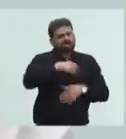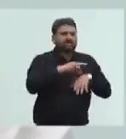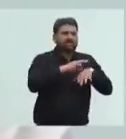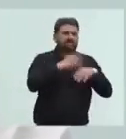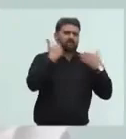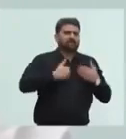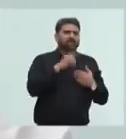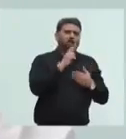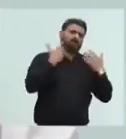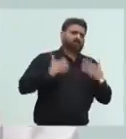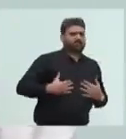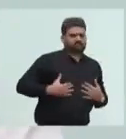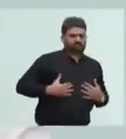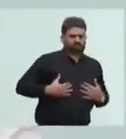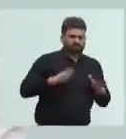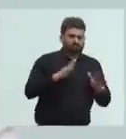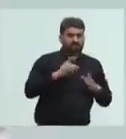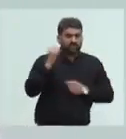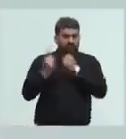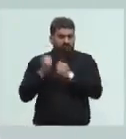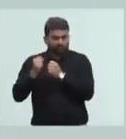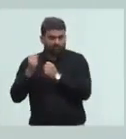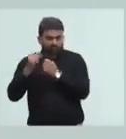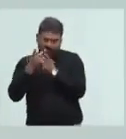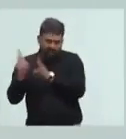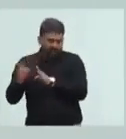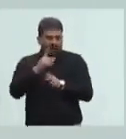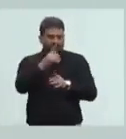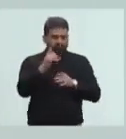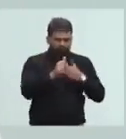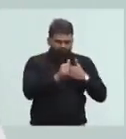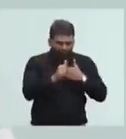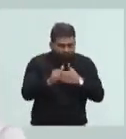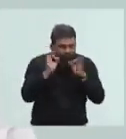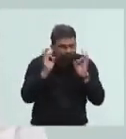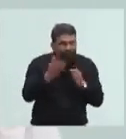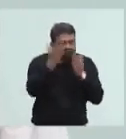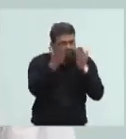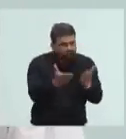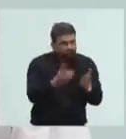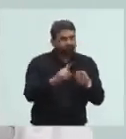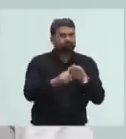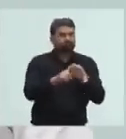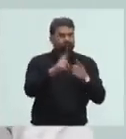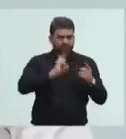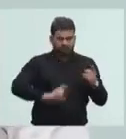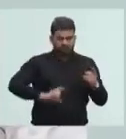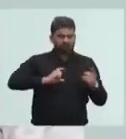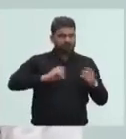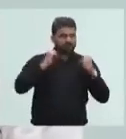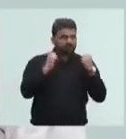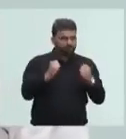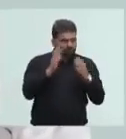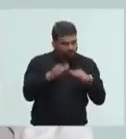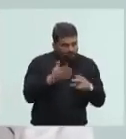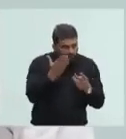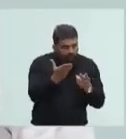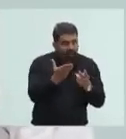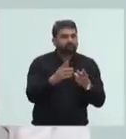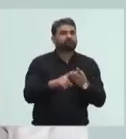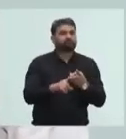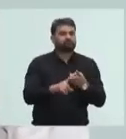पर, मैं समझता हूं आप में लीडरशिप क्वालिटी है, आप में कॉन्फिडेंस लेवल